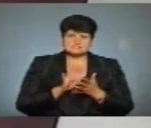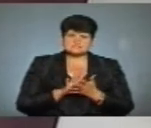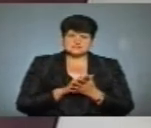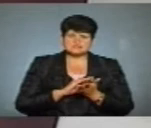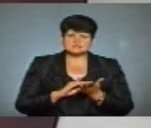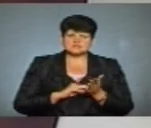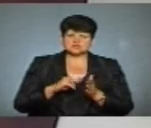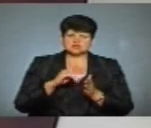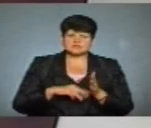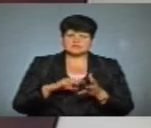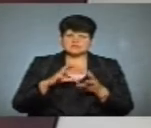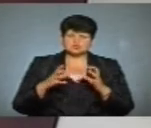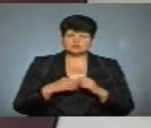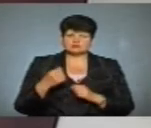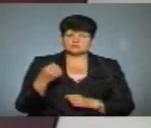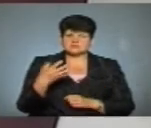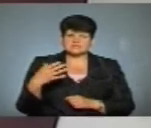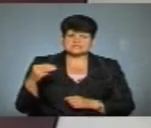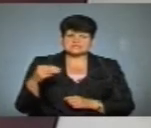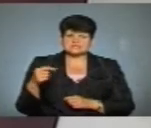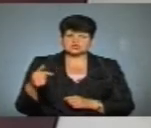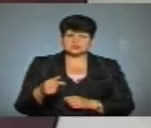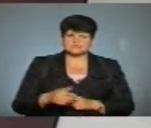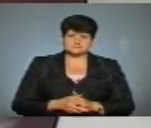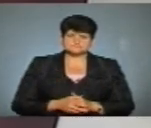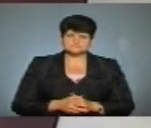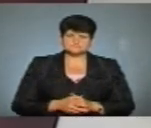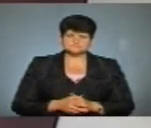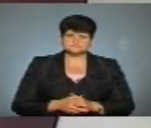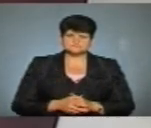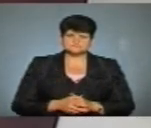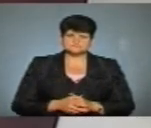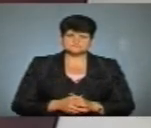виписали штрафів на суму понад 15 тисяч гривень.